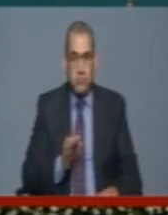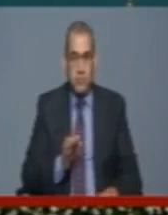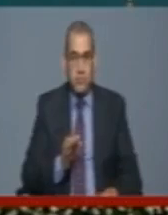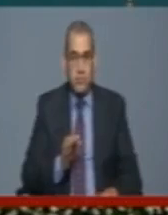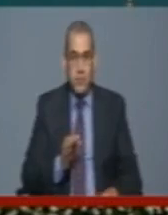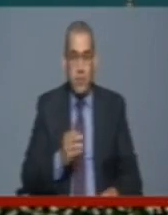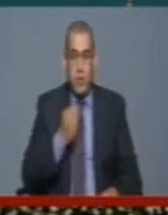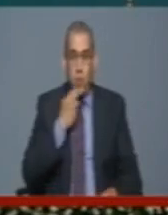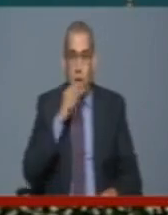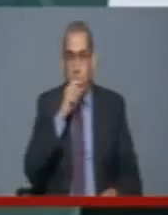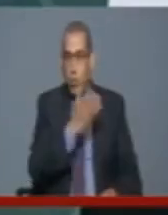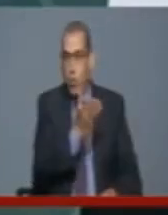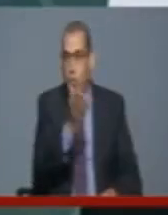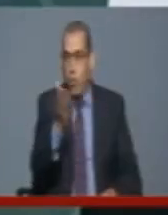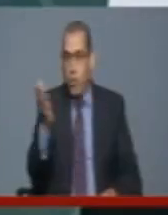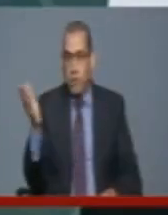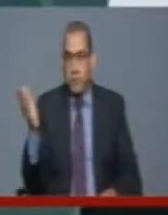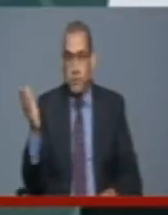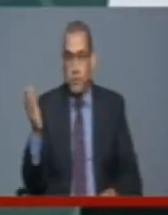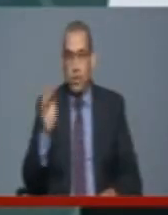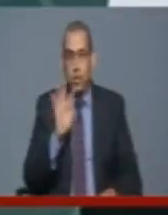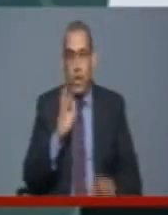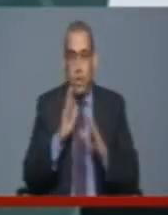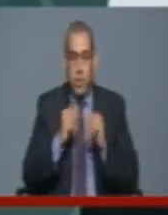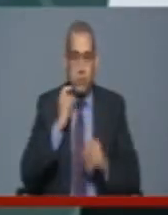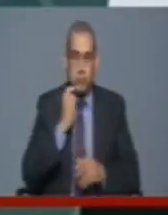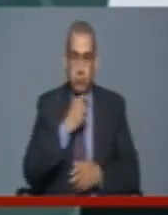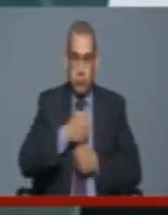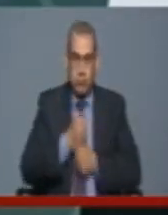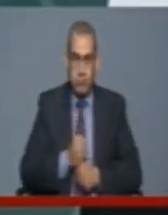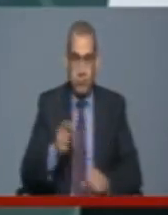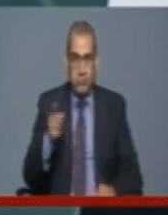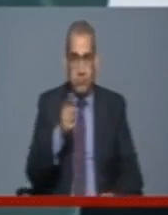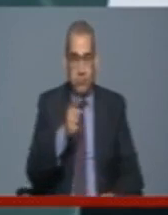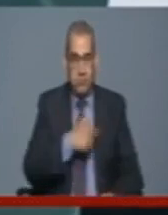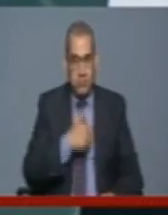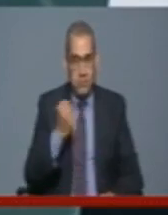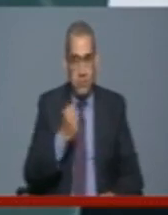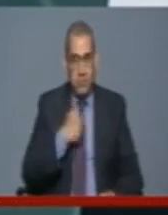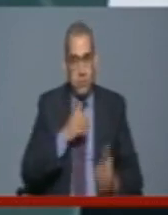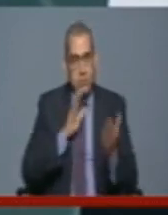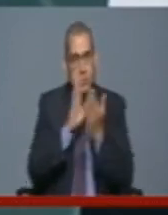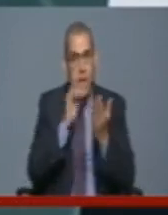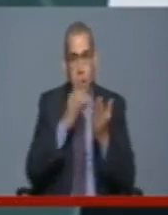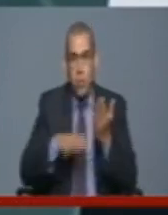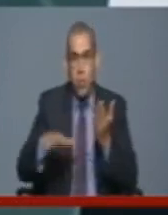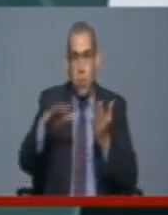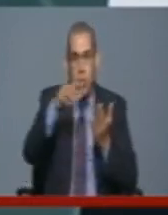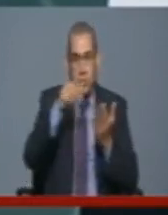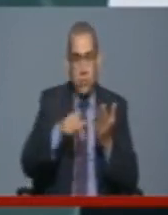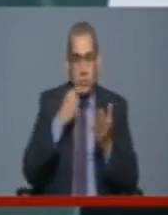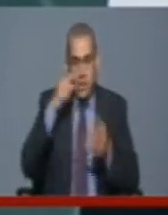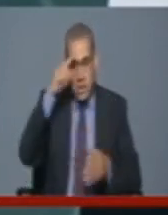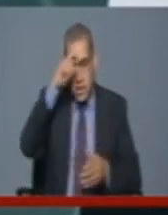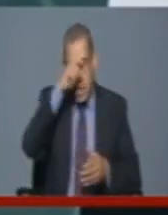السيدات والسادة، شعب مصر الأبي، تواجه المنطقة العربية أزمة جسيمة